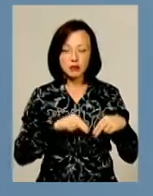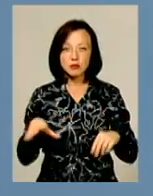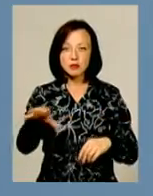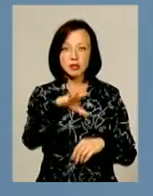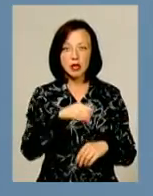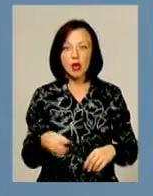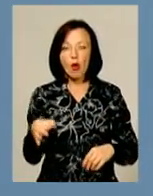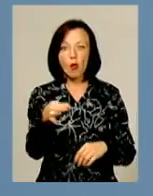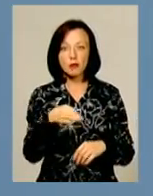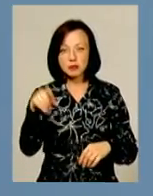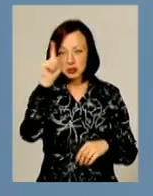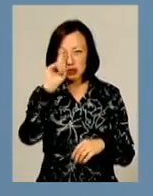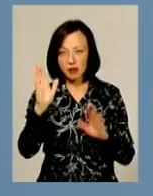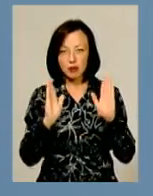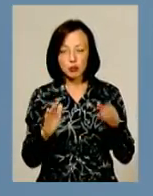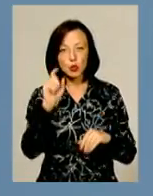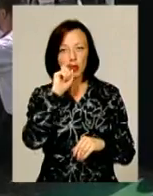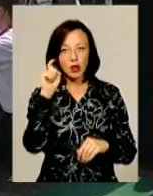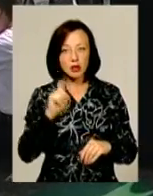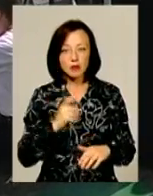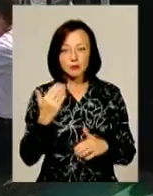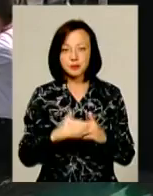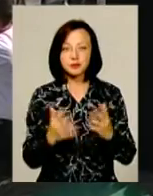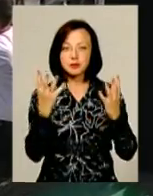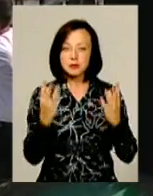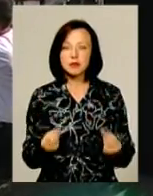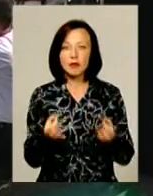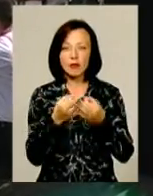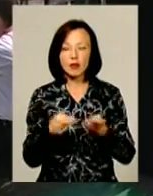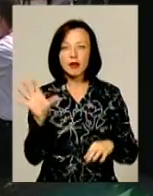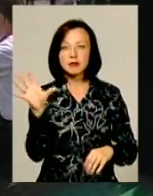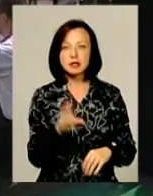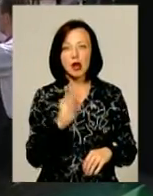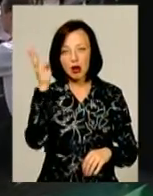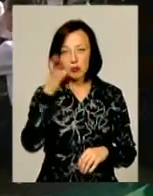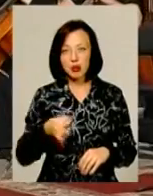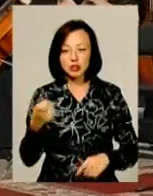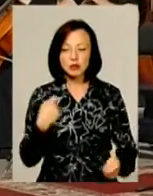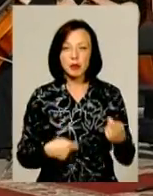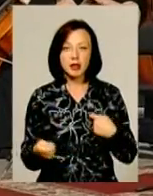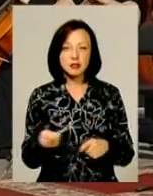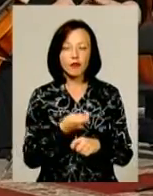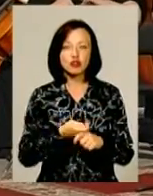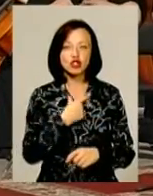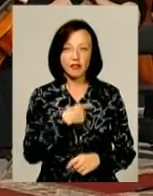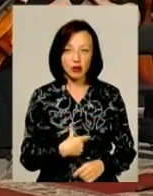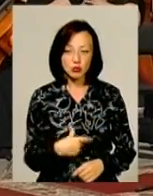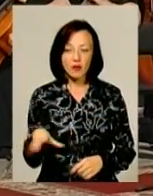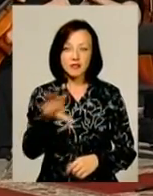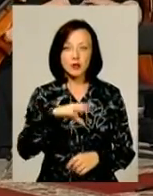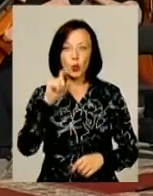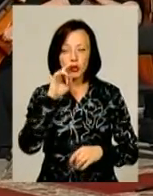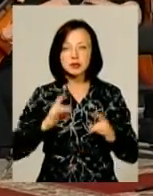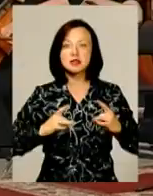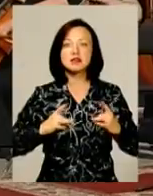усієї області славитимуть Україну. А вже у День Незалежності вся Хмельниччина вбереться у вишиванку. Всеукраїнське